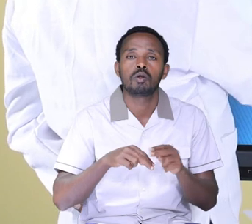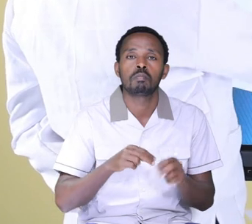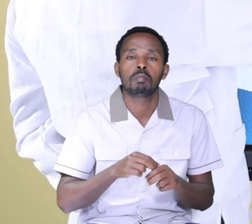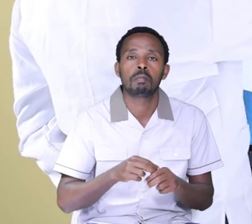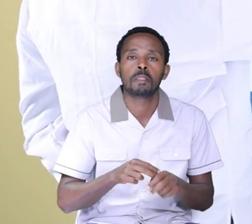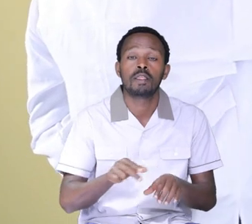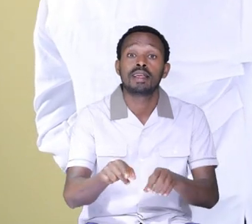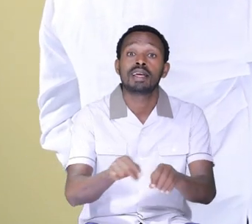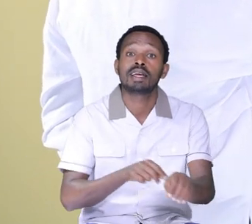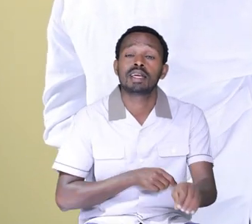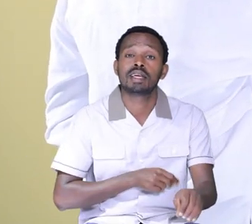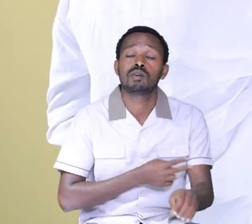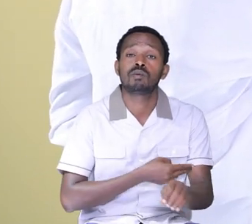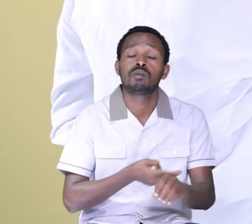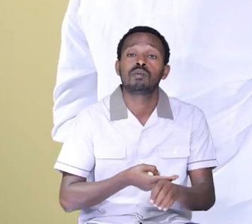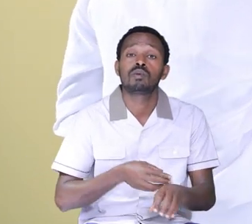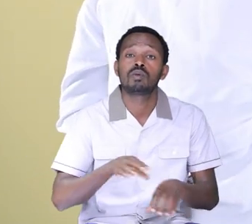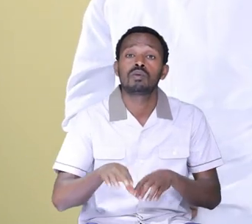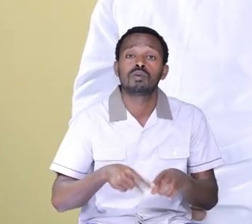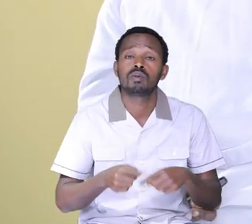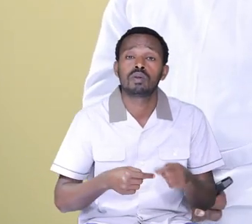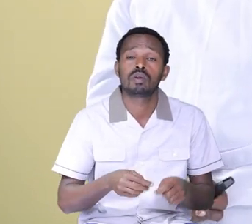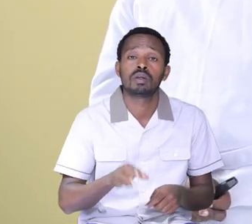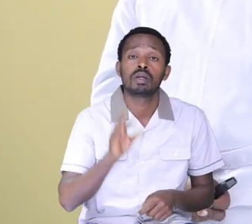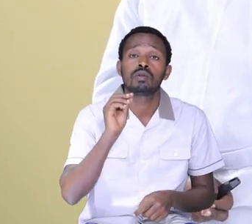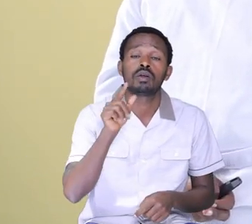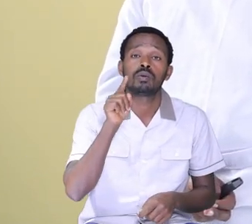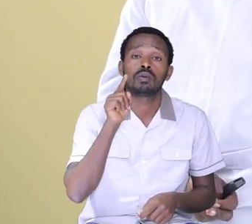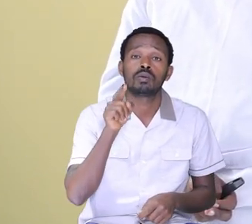qabna? Fageenya humna sochooftuun adeemame 0.03 qabna.